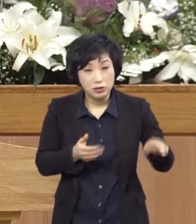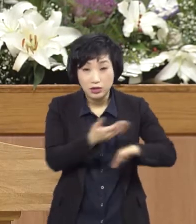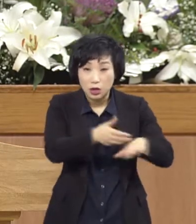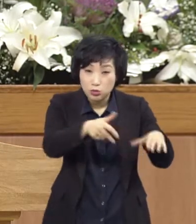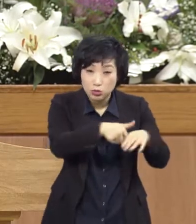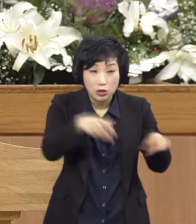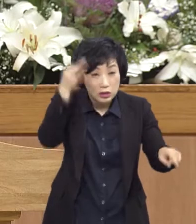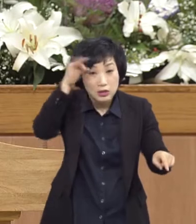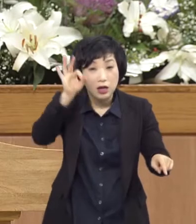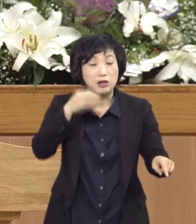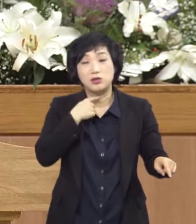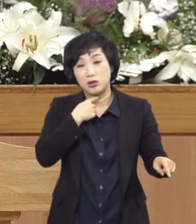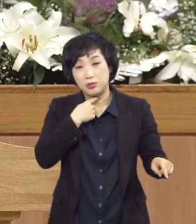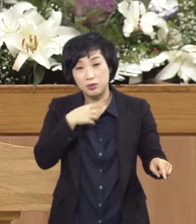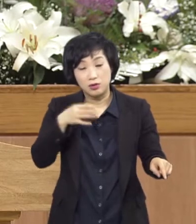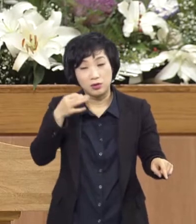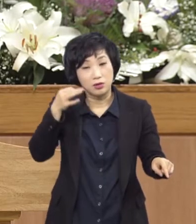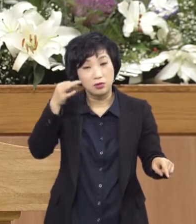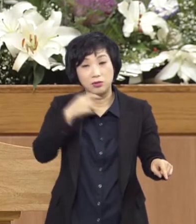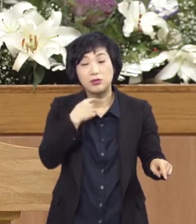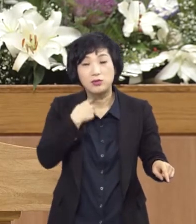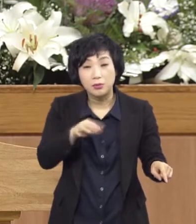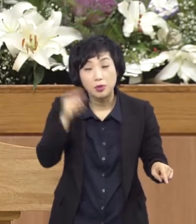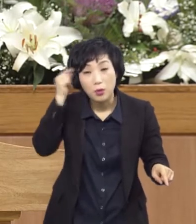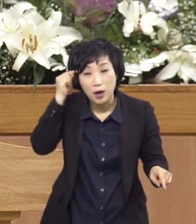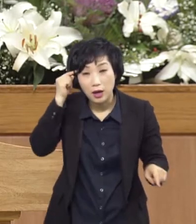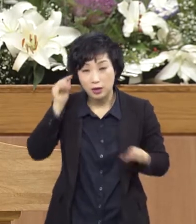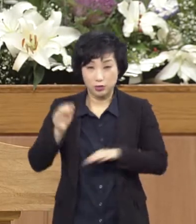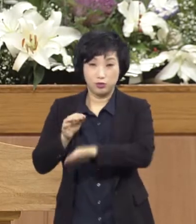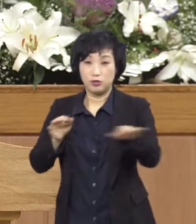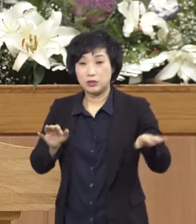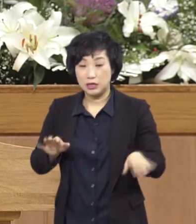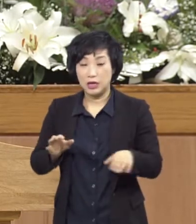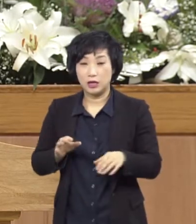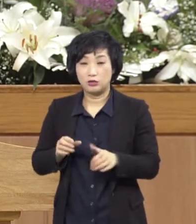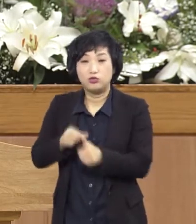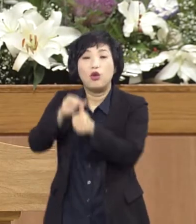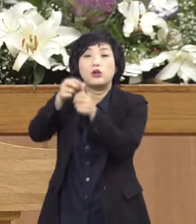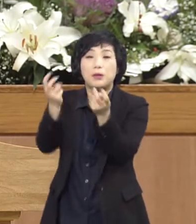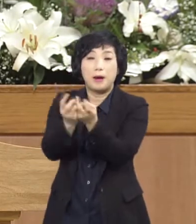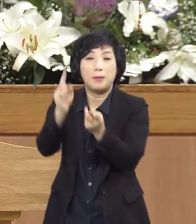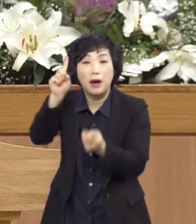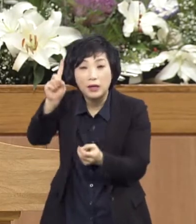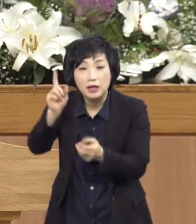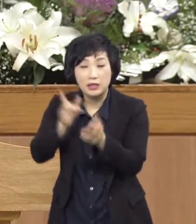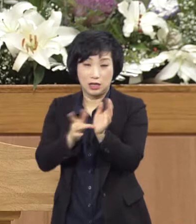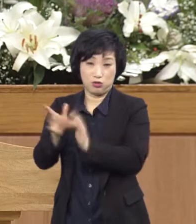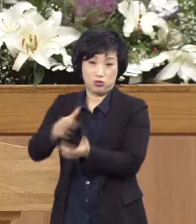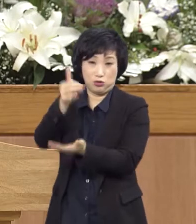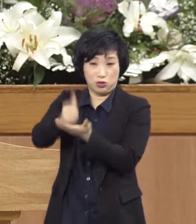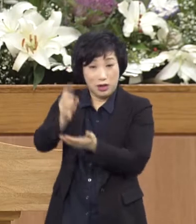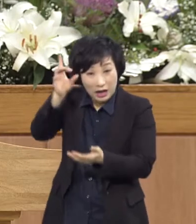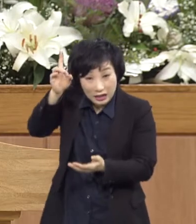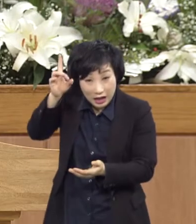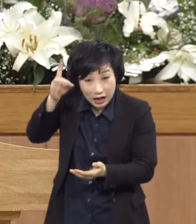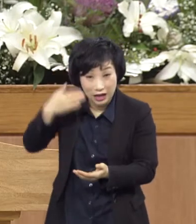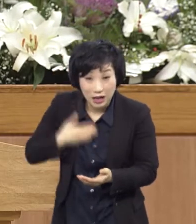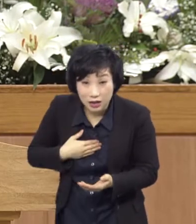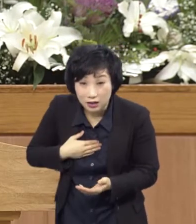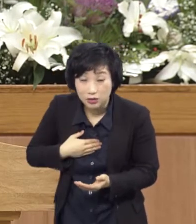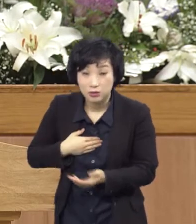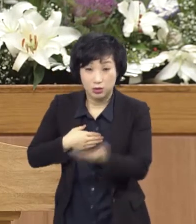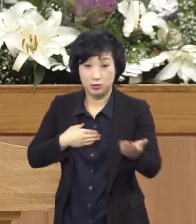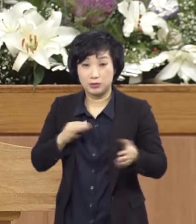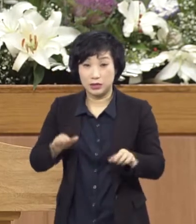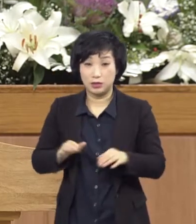없습니다. 우리는 독자적인 구원의 수단은 예수 그리스도 뿐임을 강조했습니다.